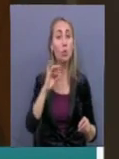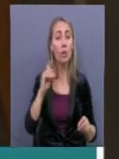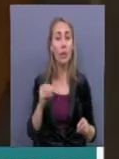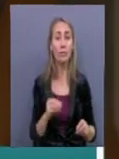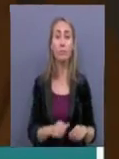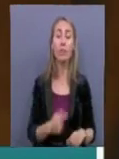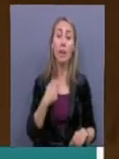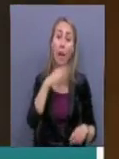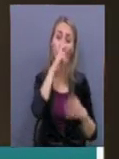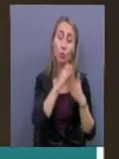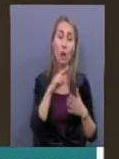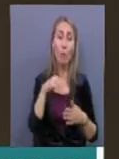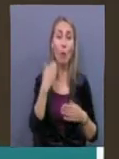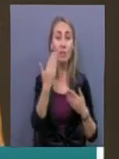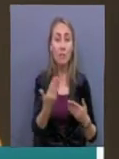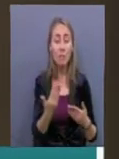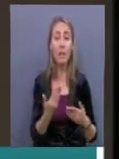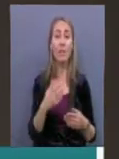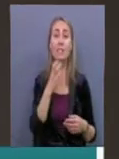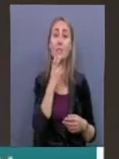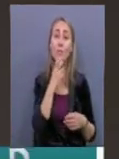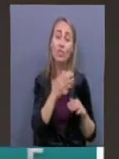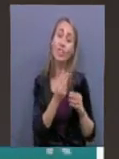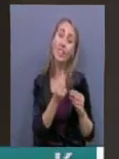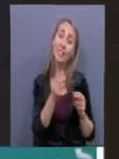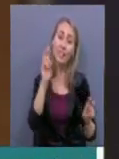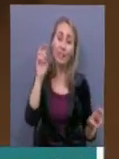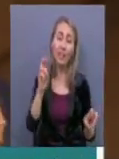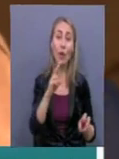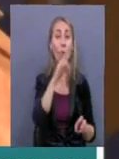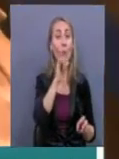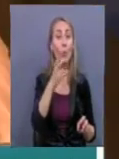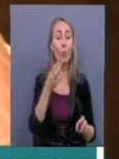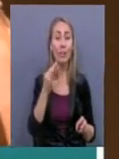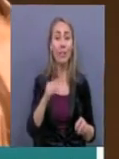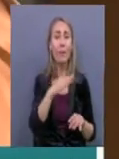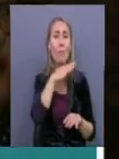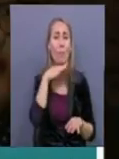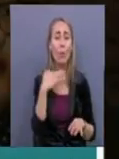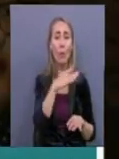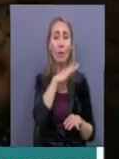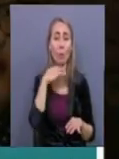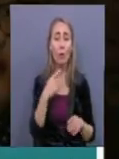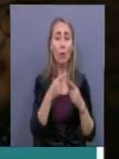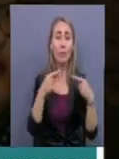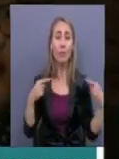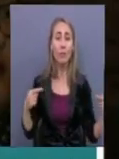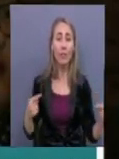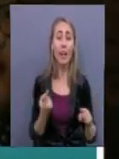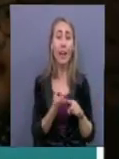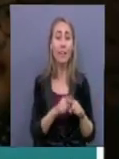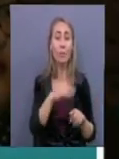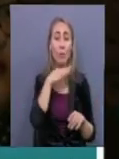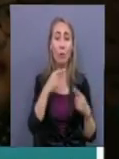сағындым, Рэй Кунидің Қып-қызыл ақша, Манарбек Қыдырбайдың инсценировкасынан туған Сал серілер сынды тың премьералар мен ұжым